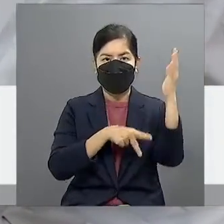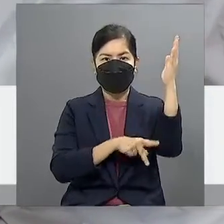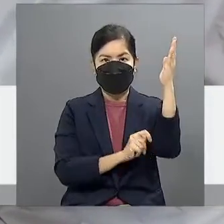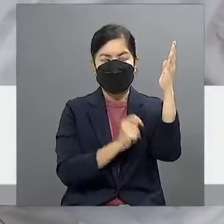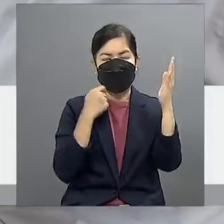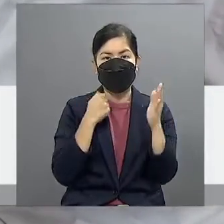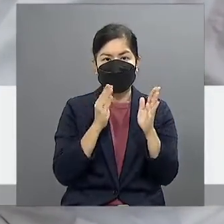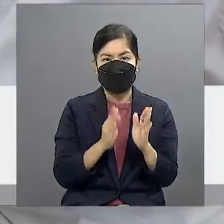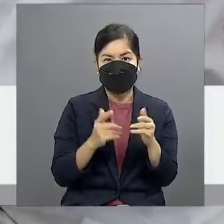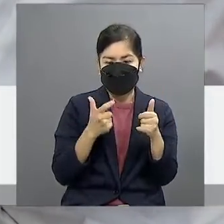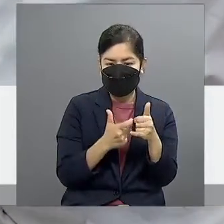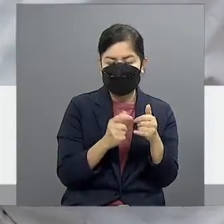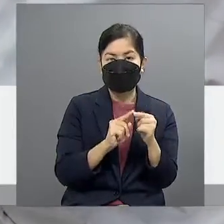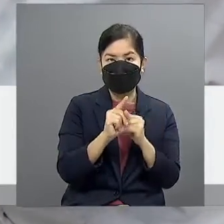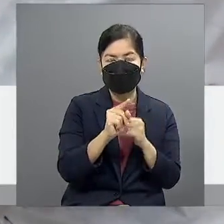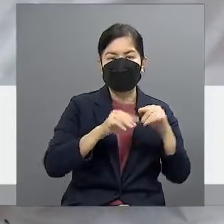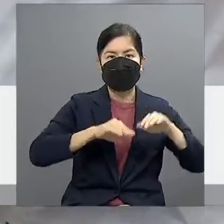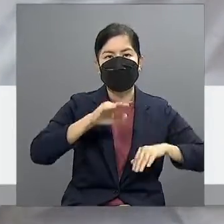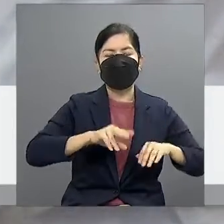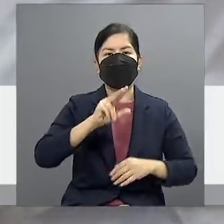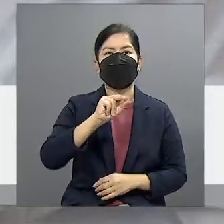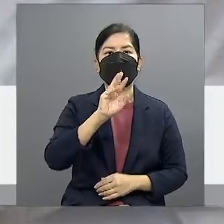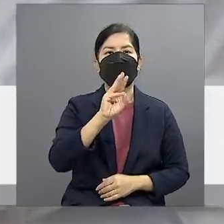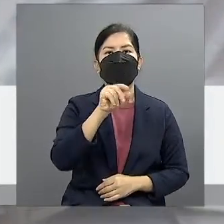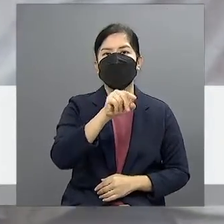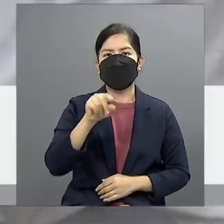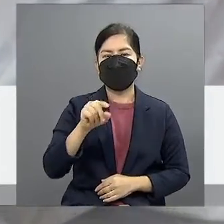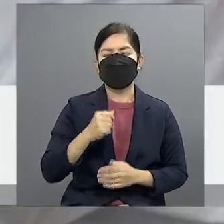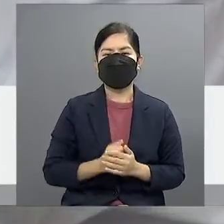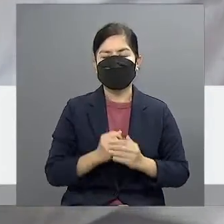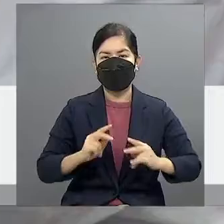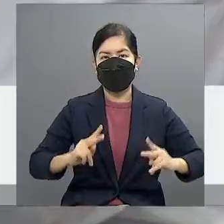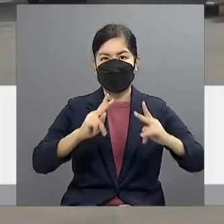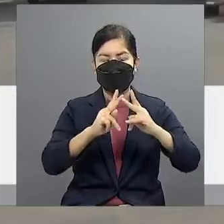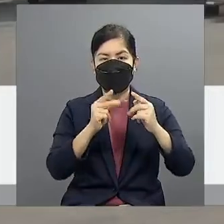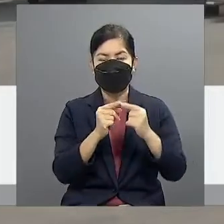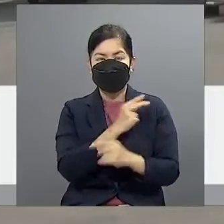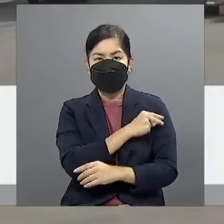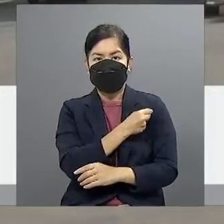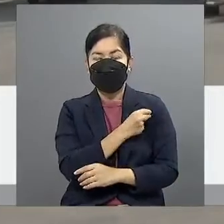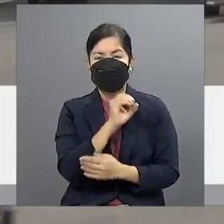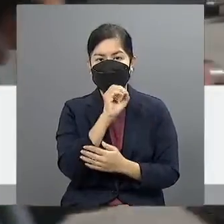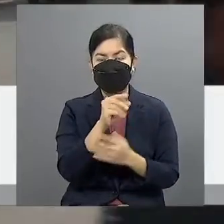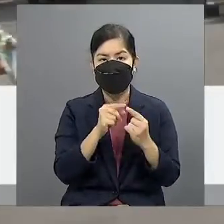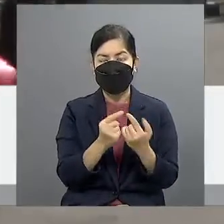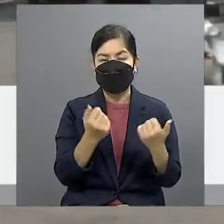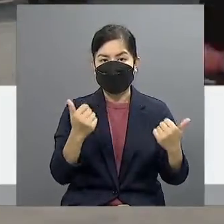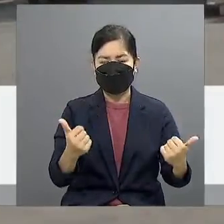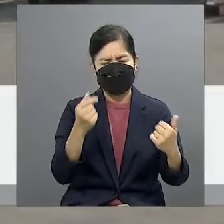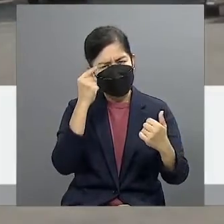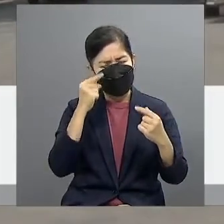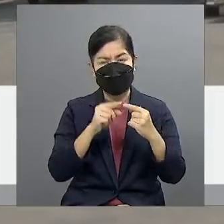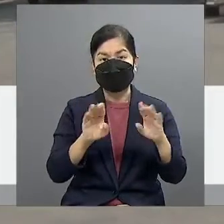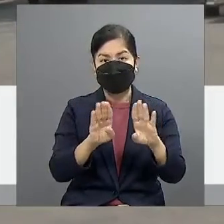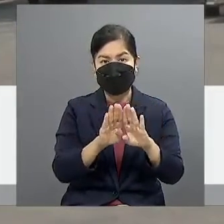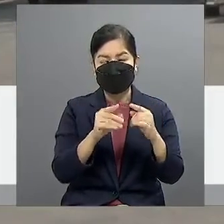ละ36ส่วนกรณีที่กระทรวงสาธารณสุขเตรียมล็อกดาวน์พื้นที่4จังหวัดภาคใต้ตอนล่างหากตัวเลขผู้ติดเชื้อไ